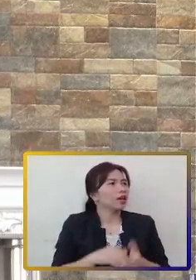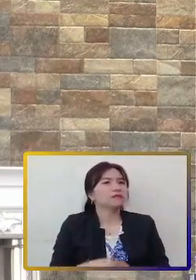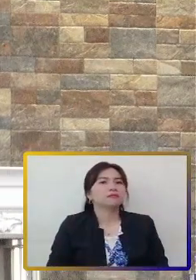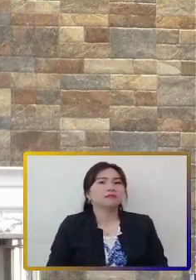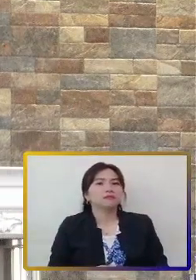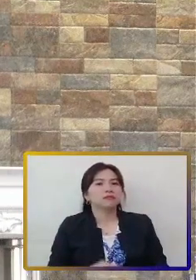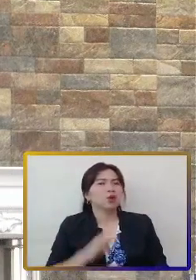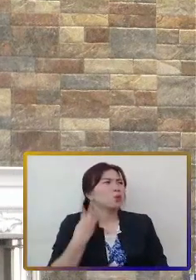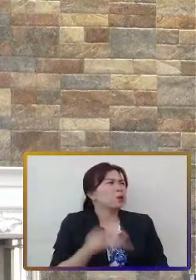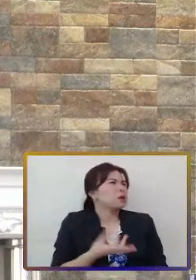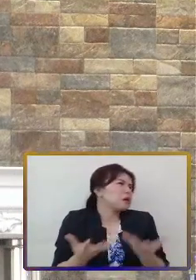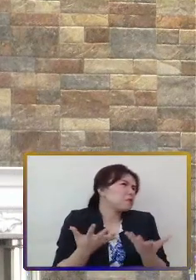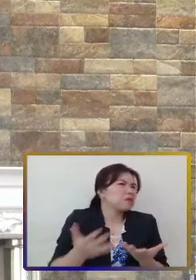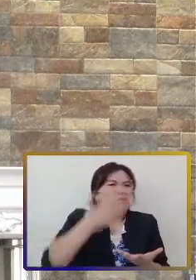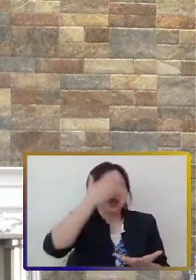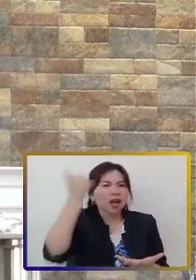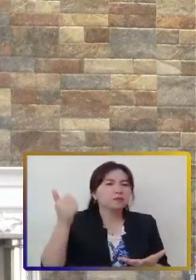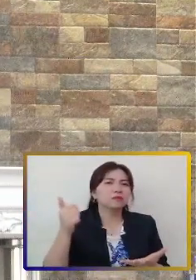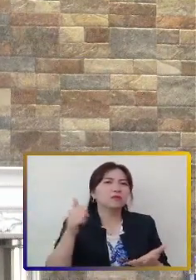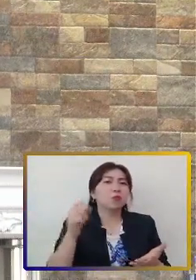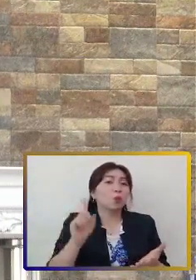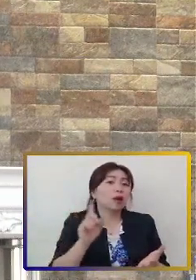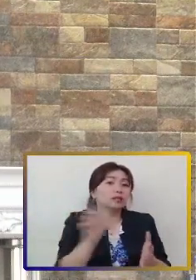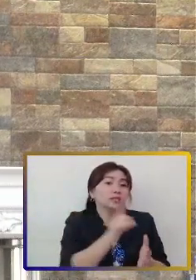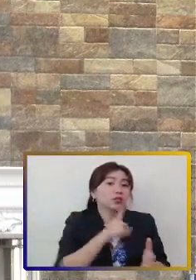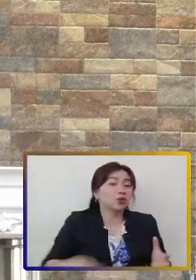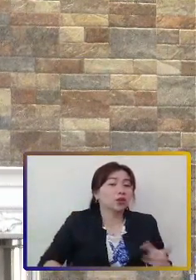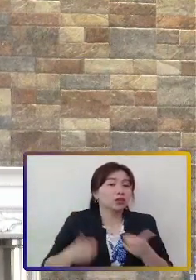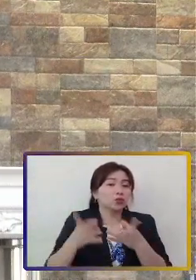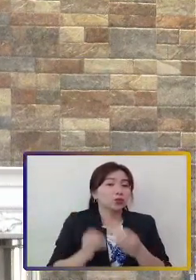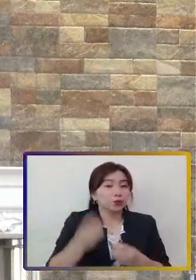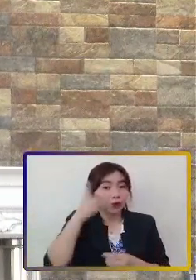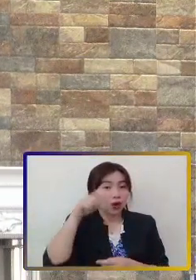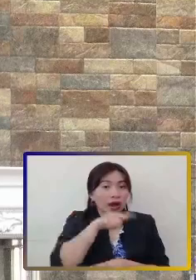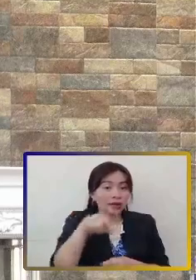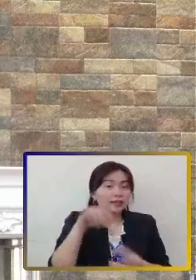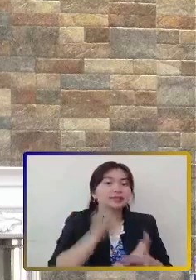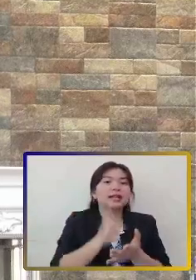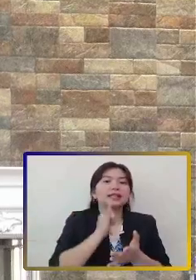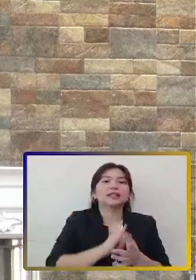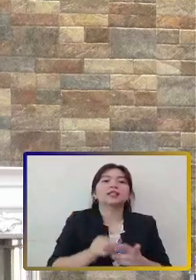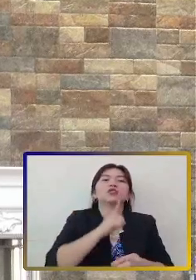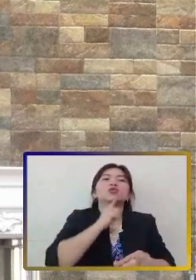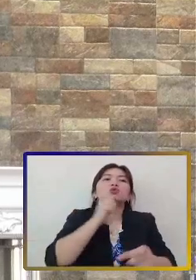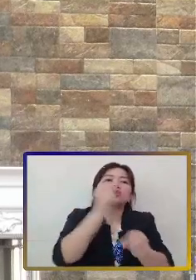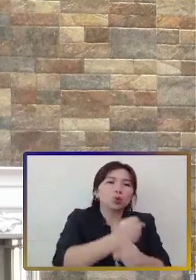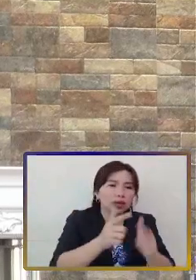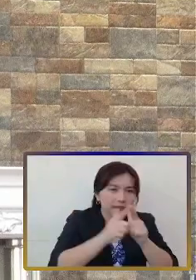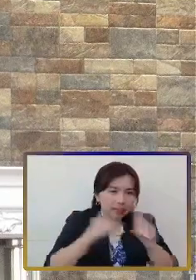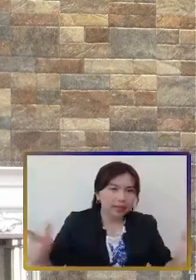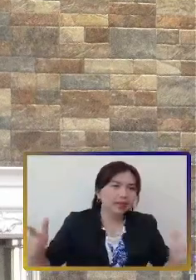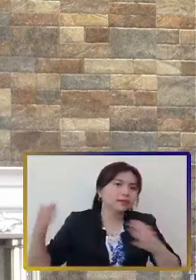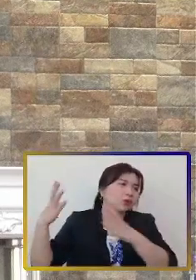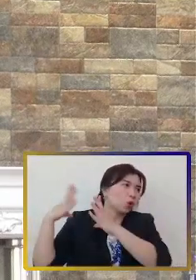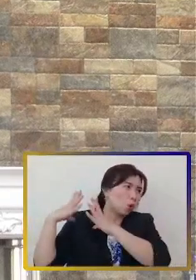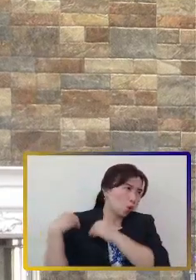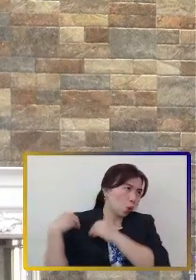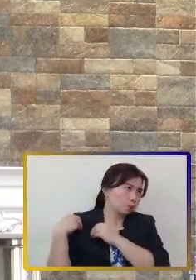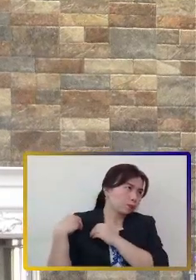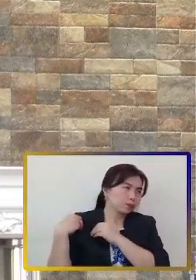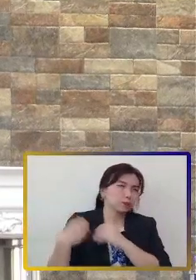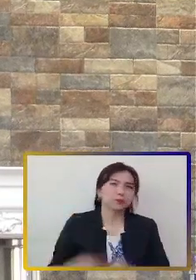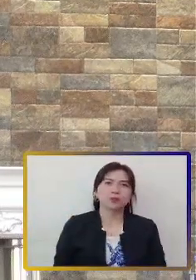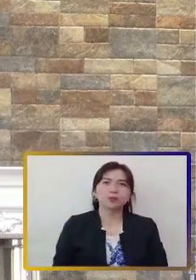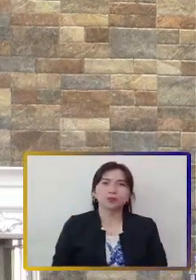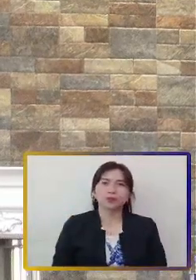is what the Lord did for us that gives us the greatest certain expectation